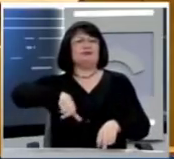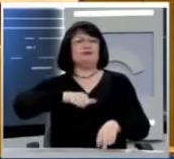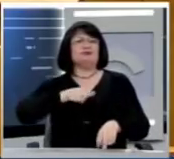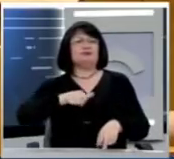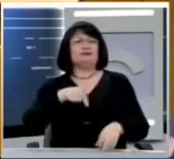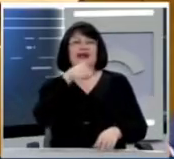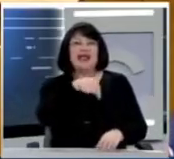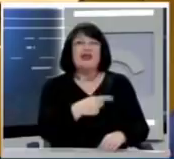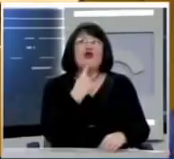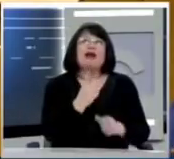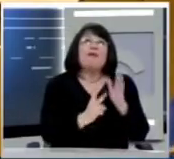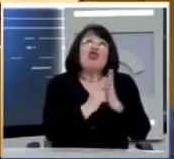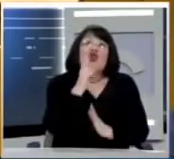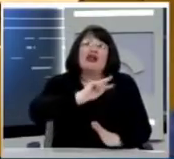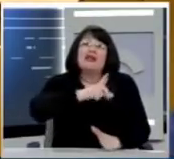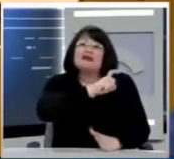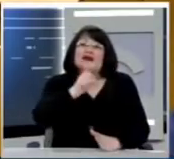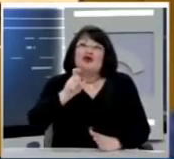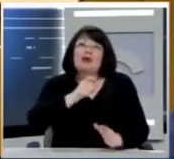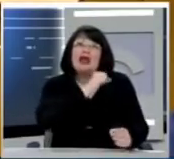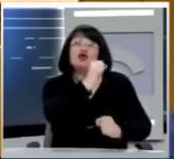Και εδώ μιλάμε για 12 δις το χρόνο.